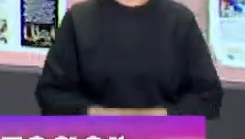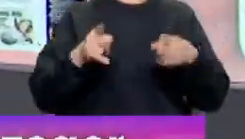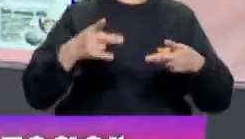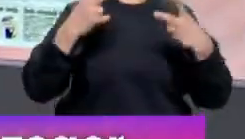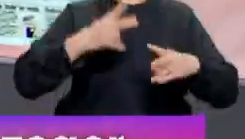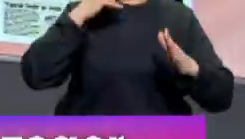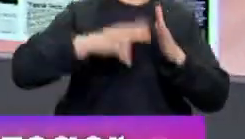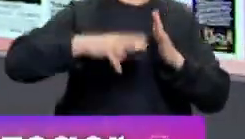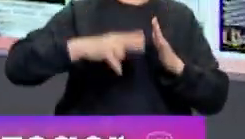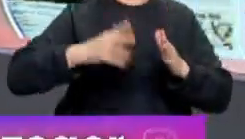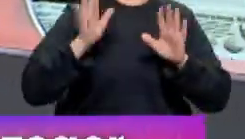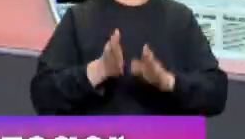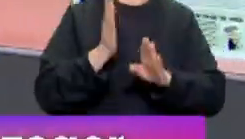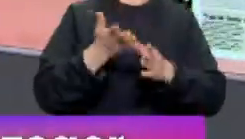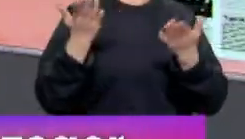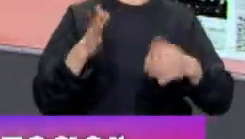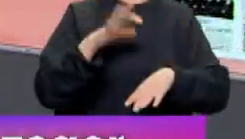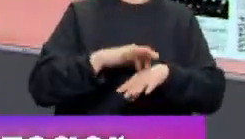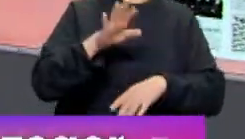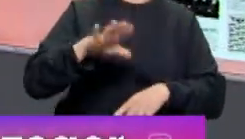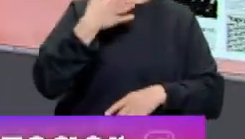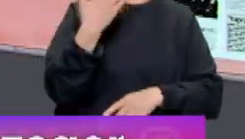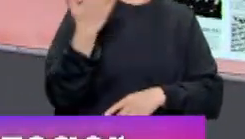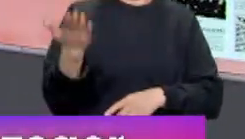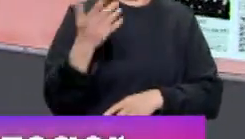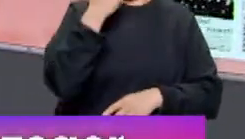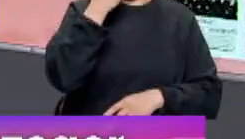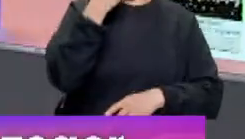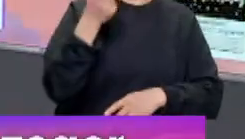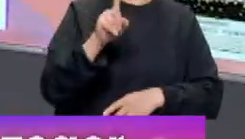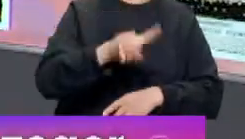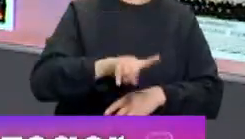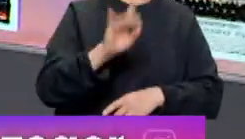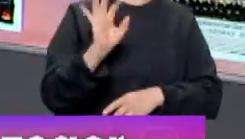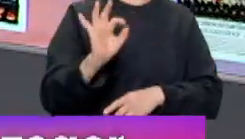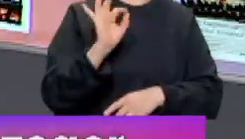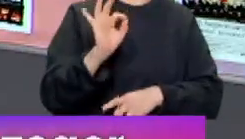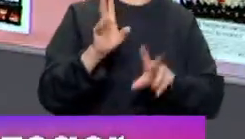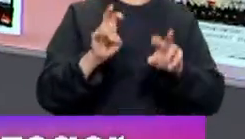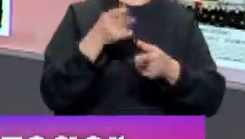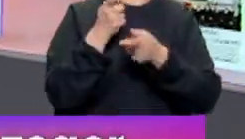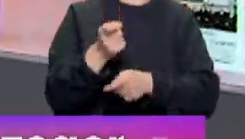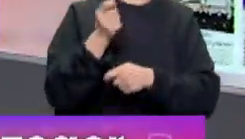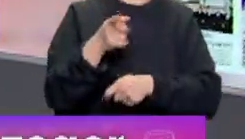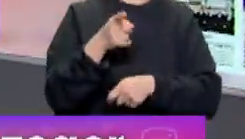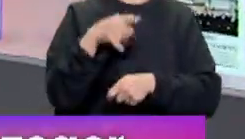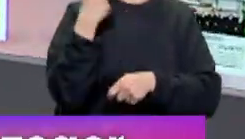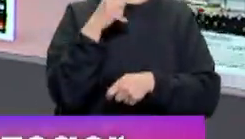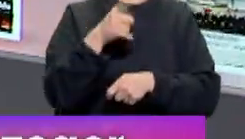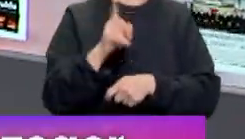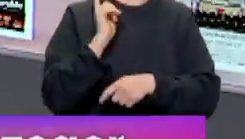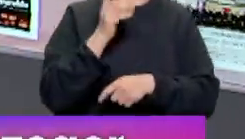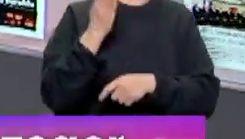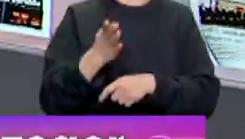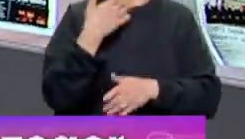mesajları okumaya devam edeceğiz ama doktorlardan bahsettik bir diğer önemli mesele eğitim Dolayısıyla öğretmenlerden